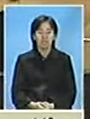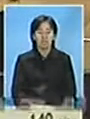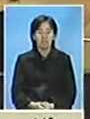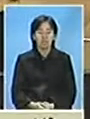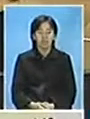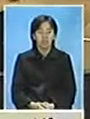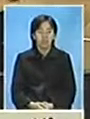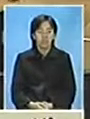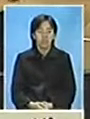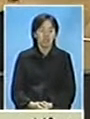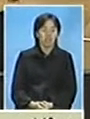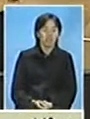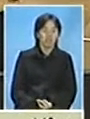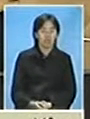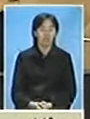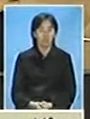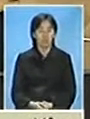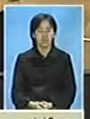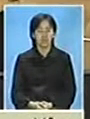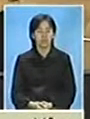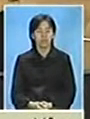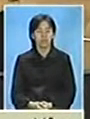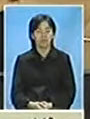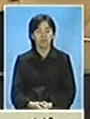ตามร่างเดิม